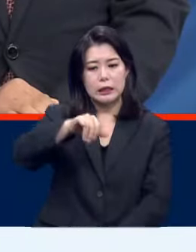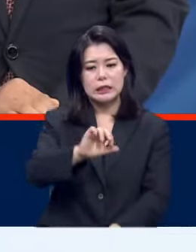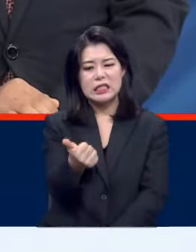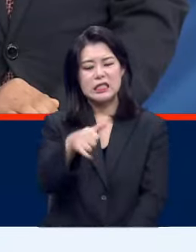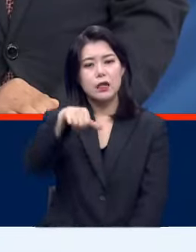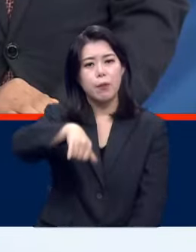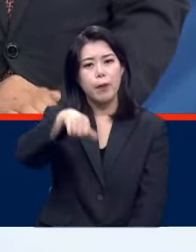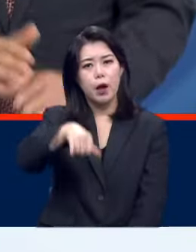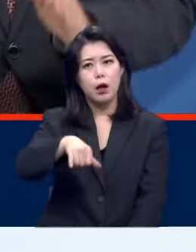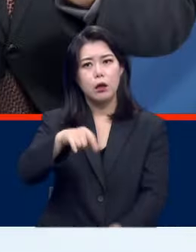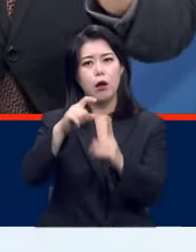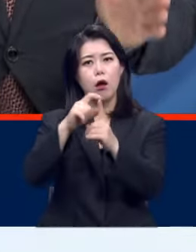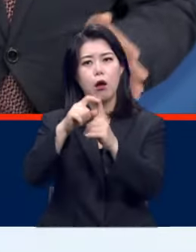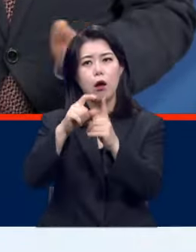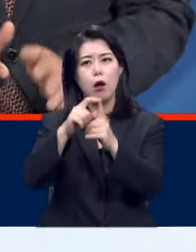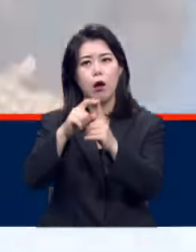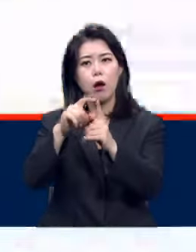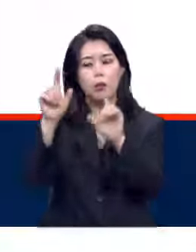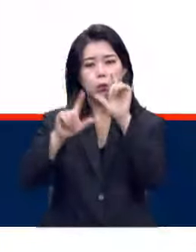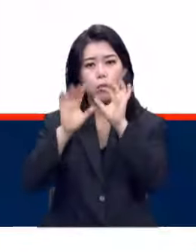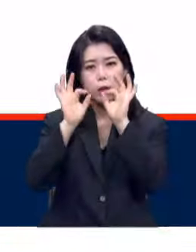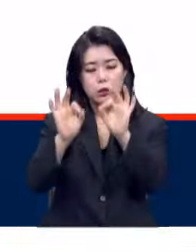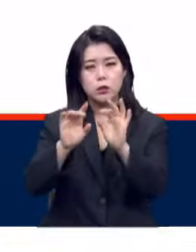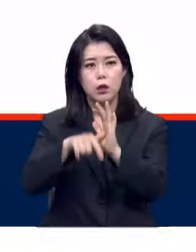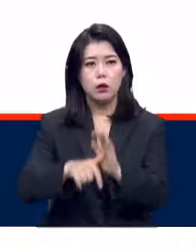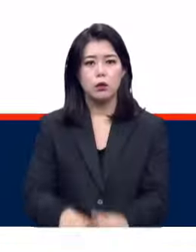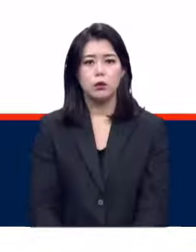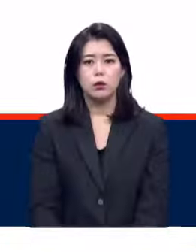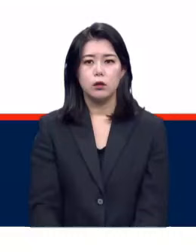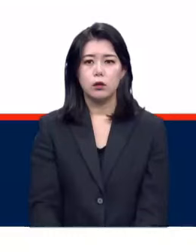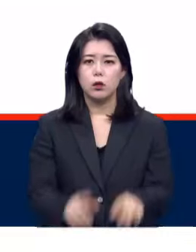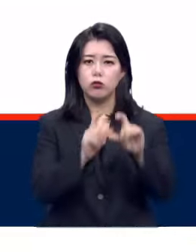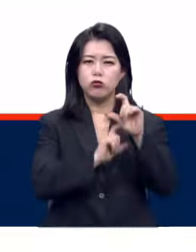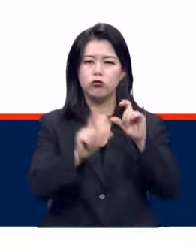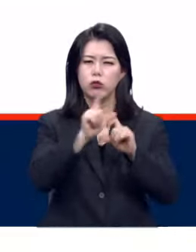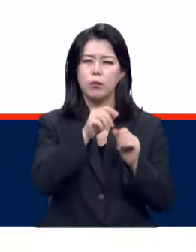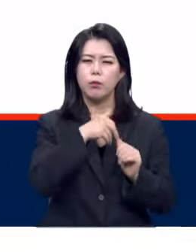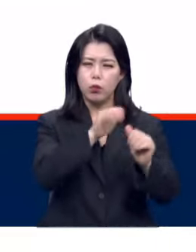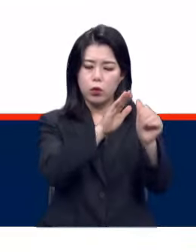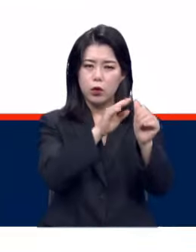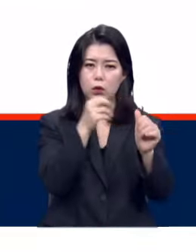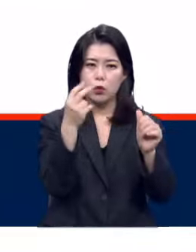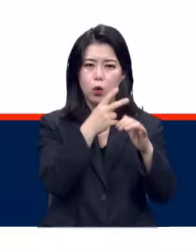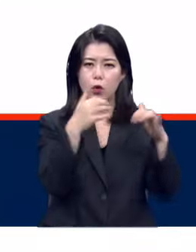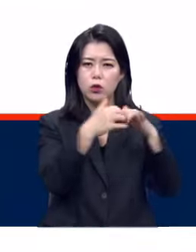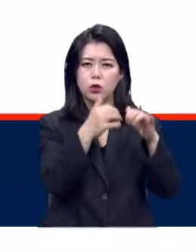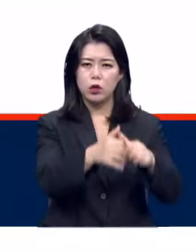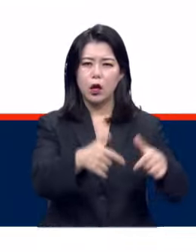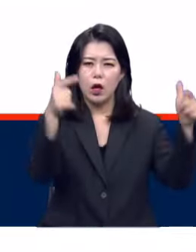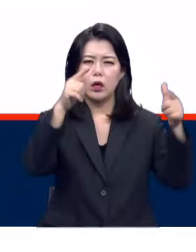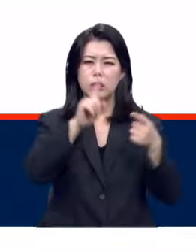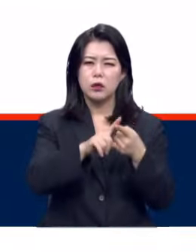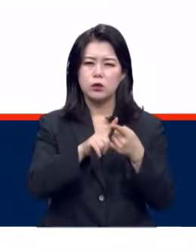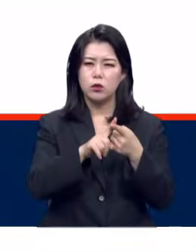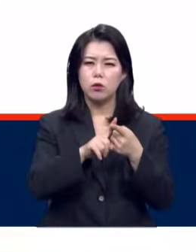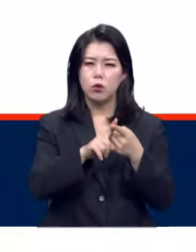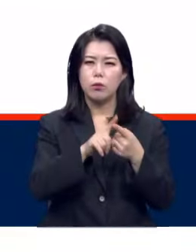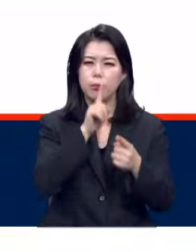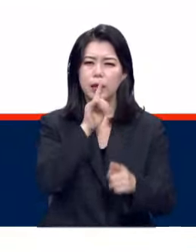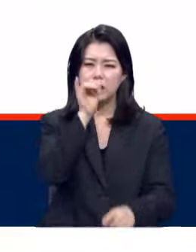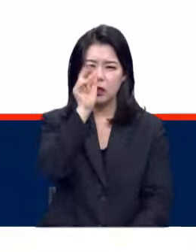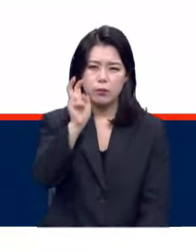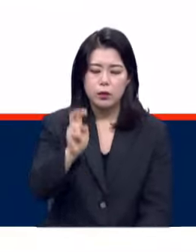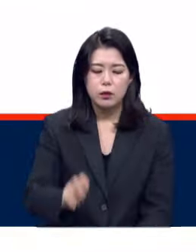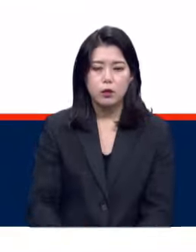얘기를 한 거 보면은 저 정황만 놓고 봤을 때는 아마이 추가 파병과 확전 거기에 대해서 북한이 더 경고를 좀 더 하고 미국